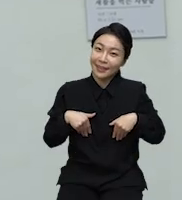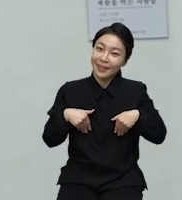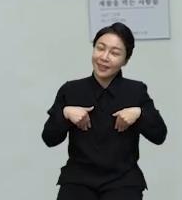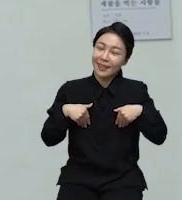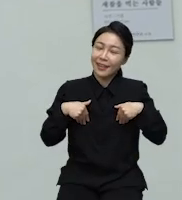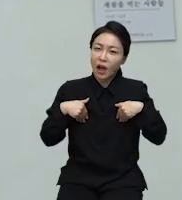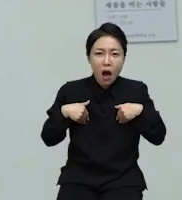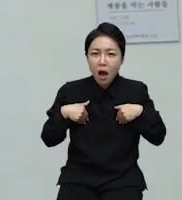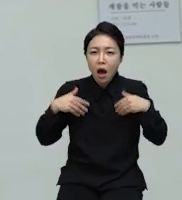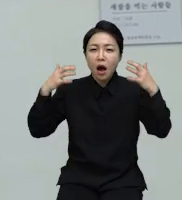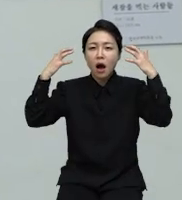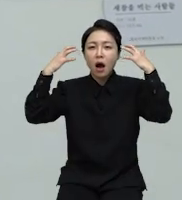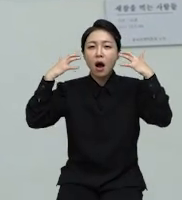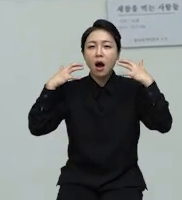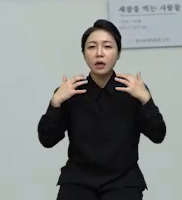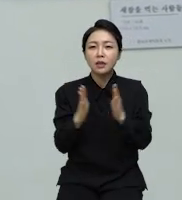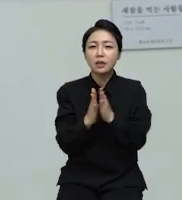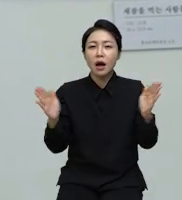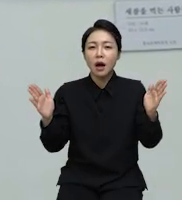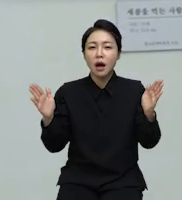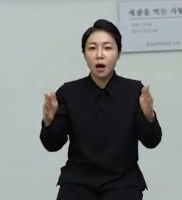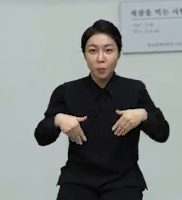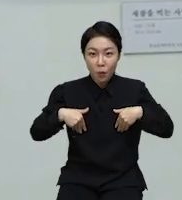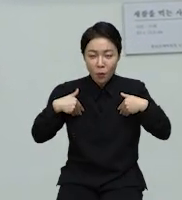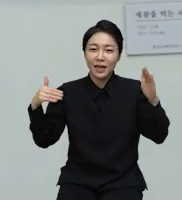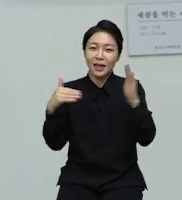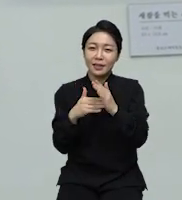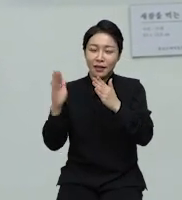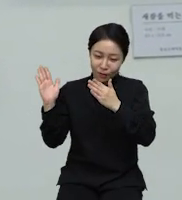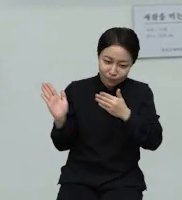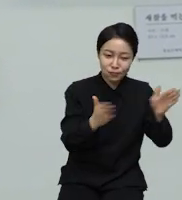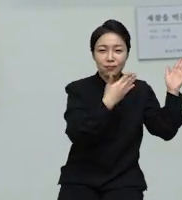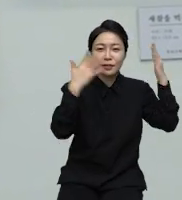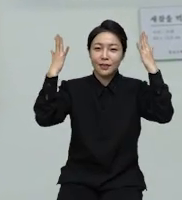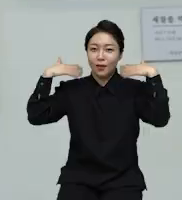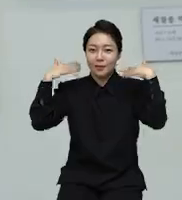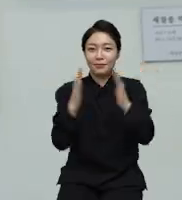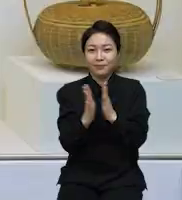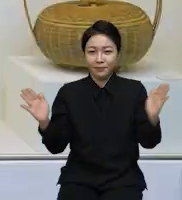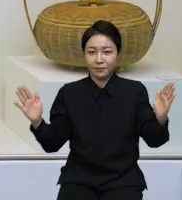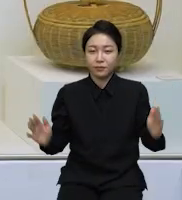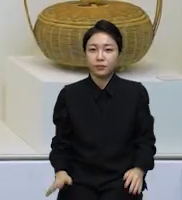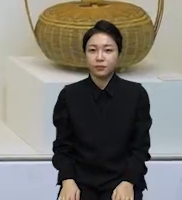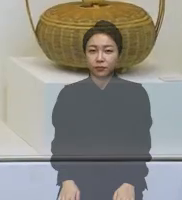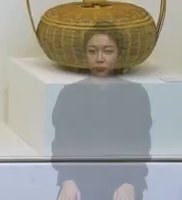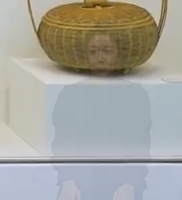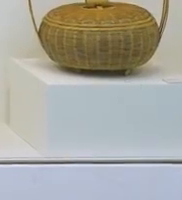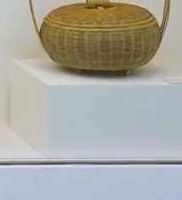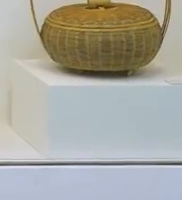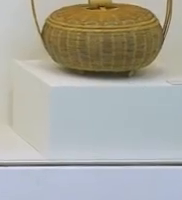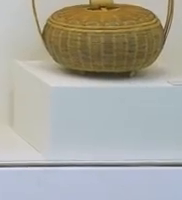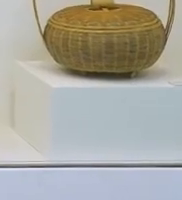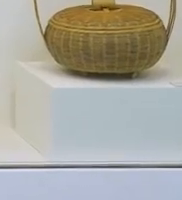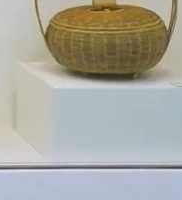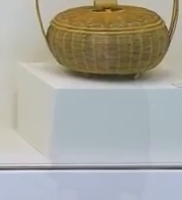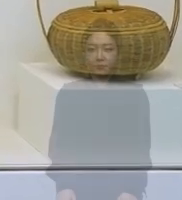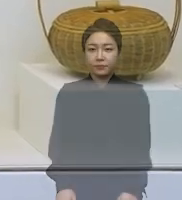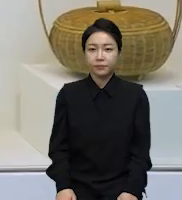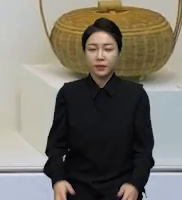조금 따뜻해졌다 싶으면 금세 무더운 날씨가 찾아와 봄의 아쉬움을 뒤로하고 여름을 맞이하게